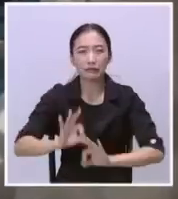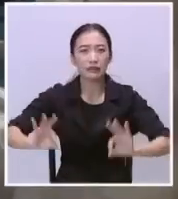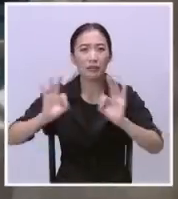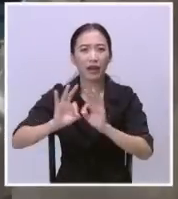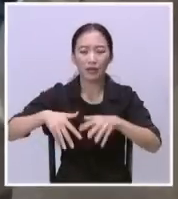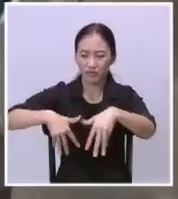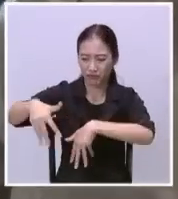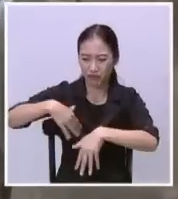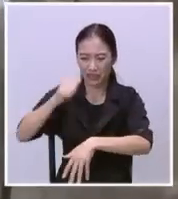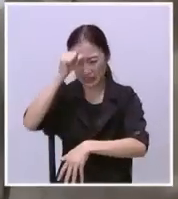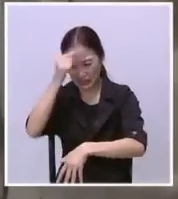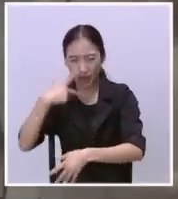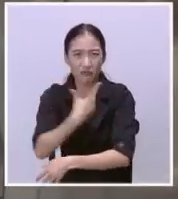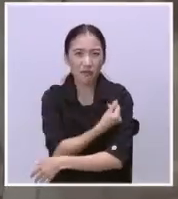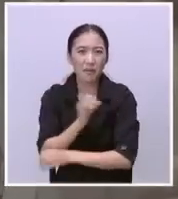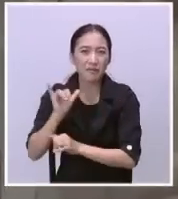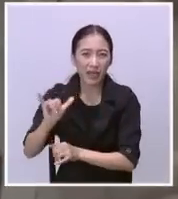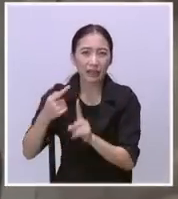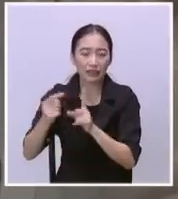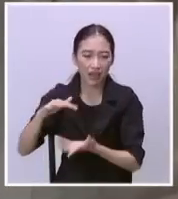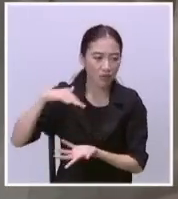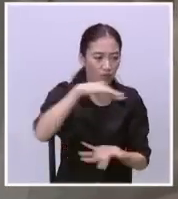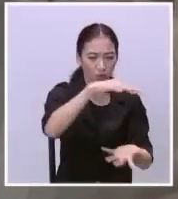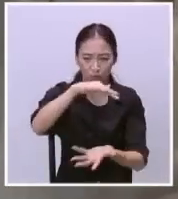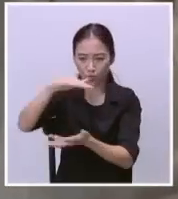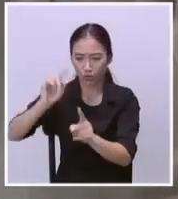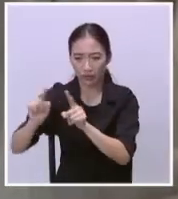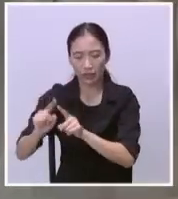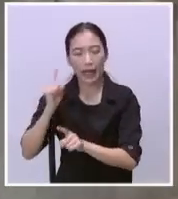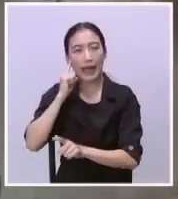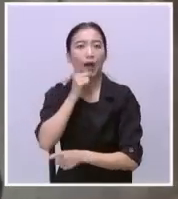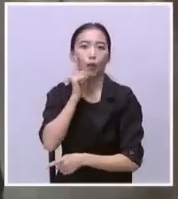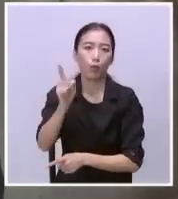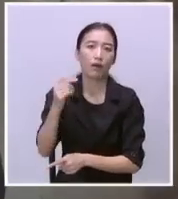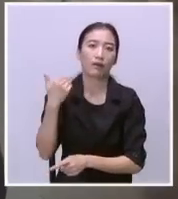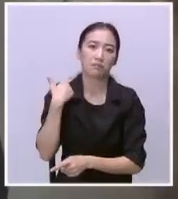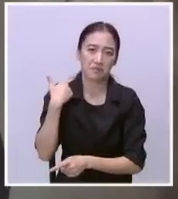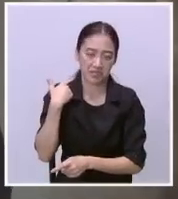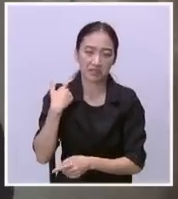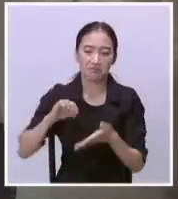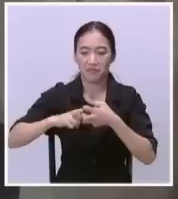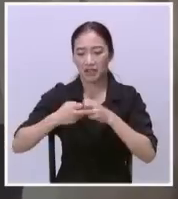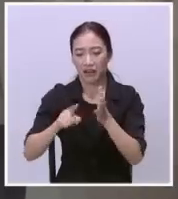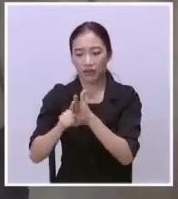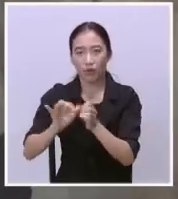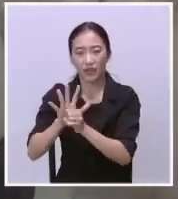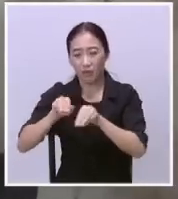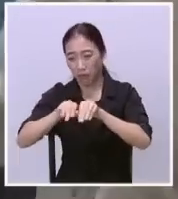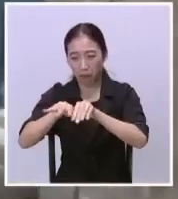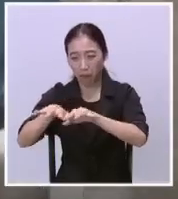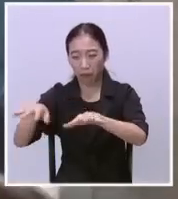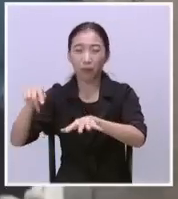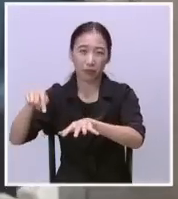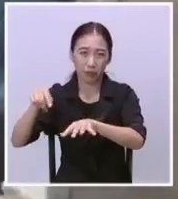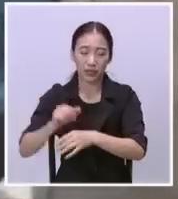ชาติอื่นๆนะคะมากกว่าจำนวนที่มีการฉีดในอินเดียไปแล้วแล้วก็ทั้งที่ตอนนี้อินเดียกำลังมีการระบาดหนักขึ้นเรื่อยๆค่ะทีนี้ส